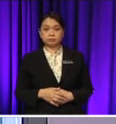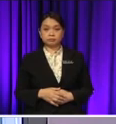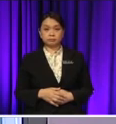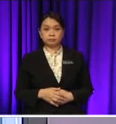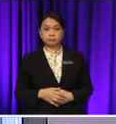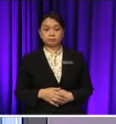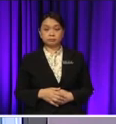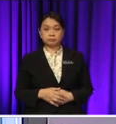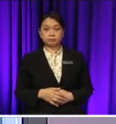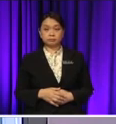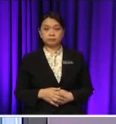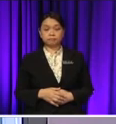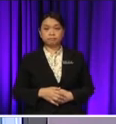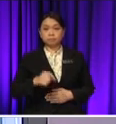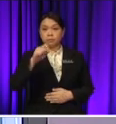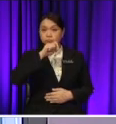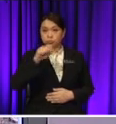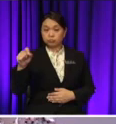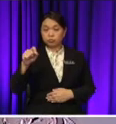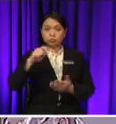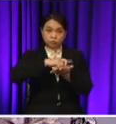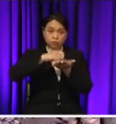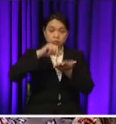dan tulis yang baru